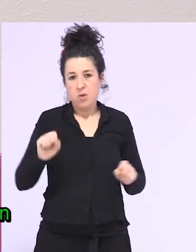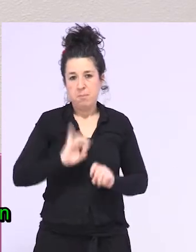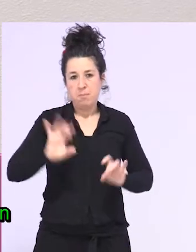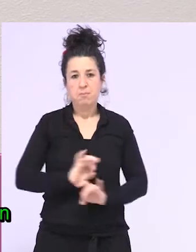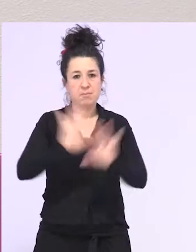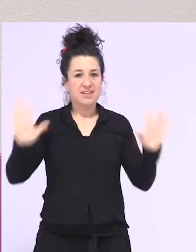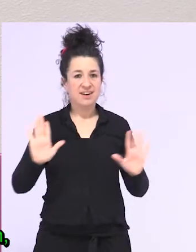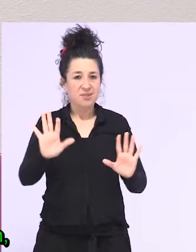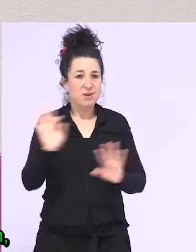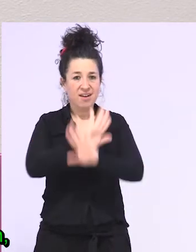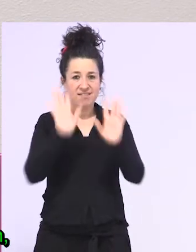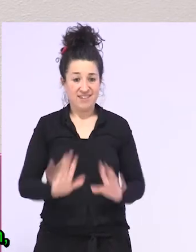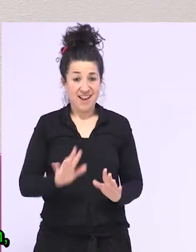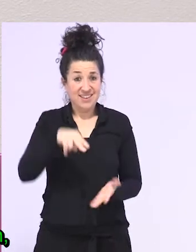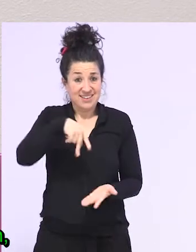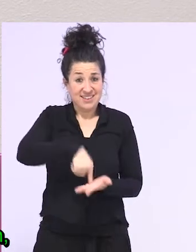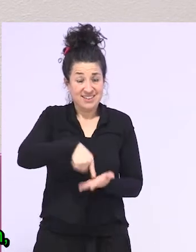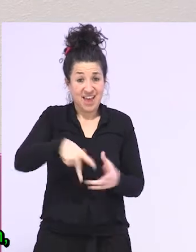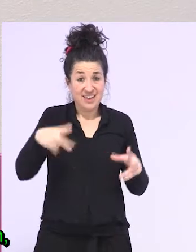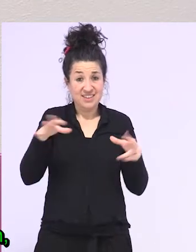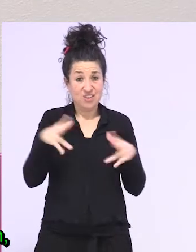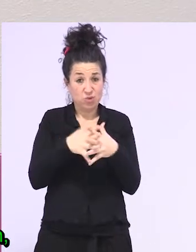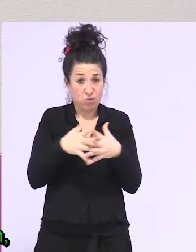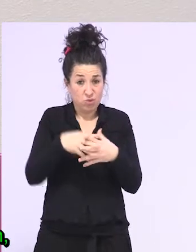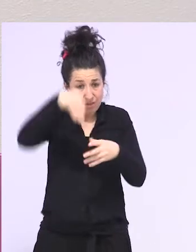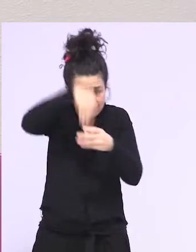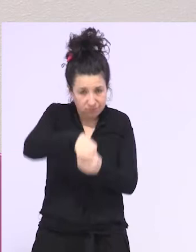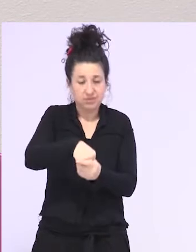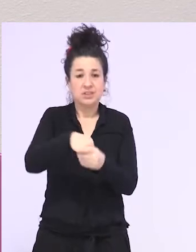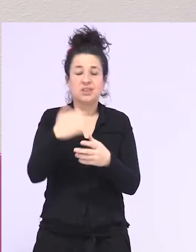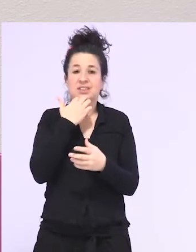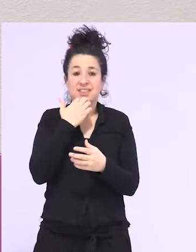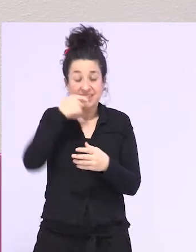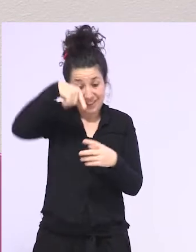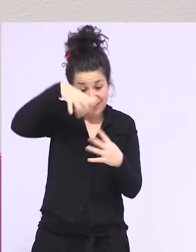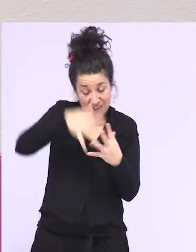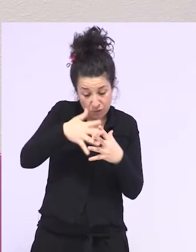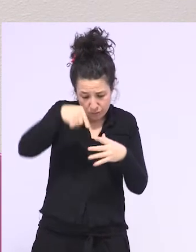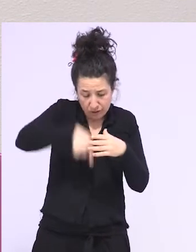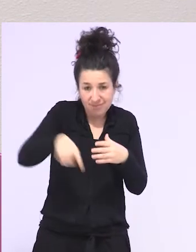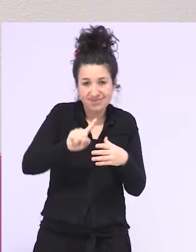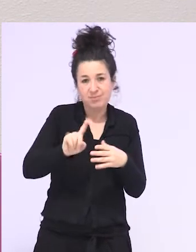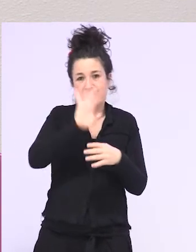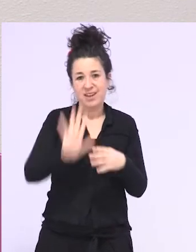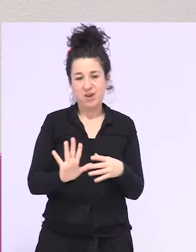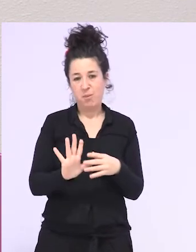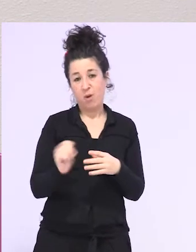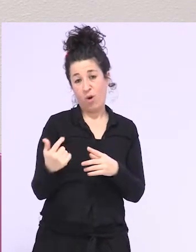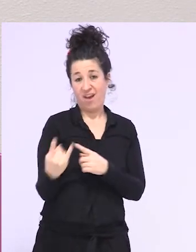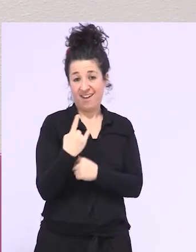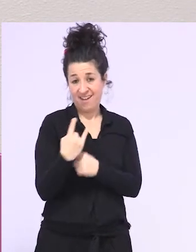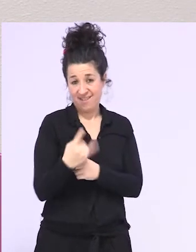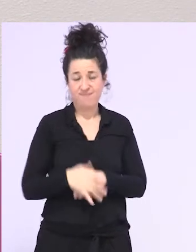espaldin badiogu indarkeriaren espresio desberdin guzti hori heltzen, gure buruari trampa egiten ari gara, ez?